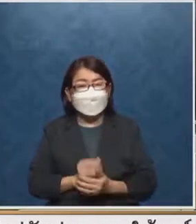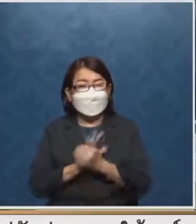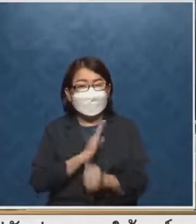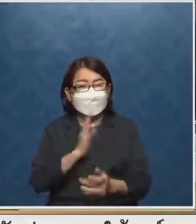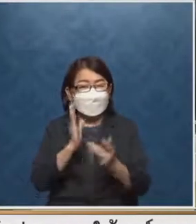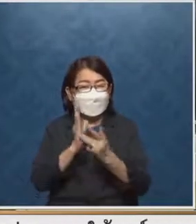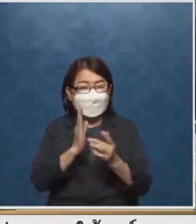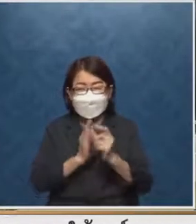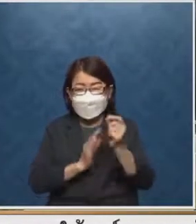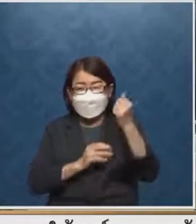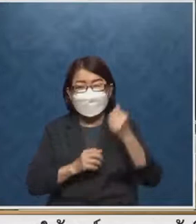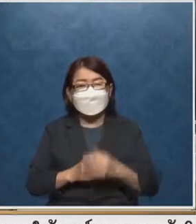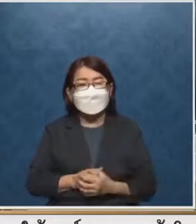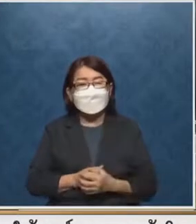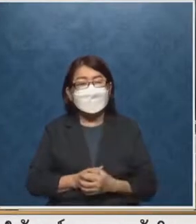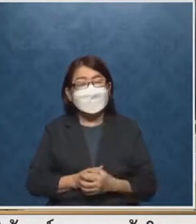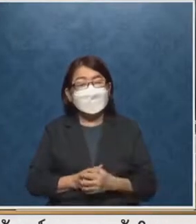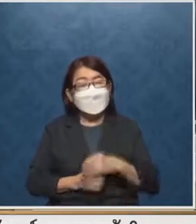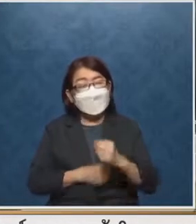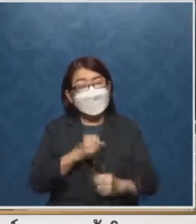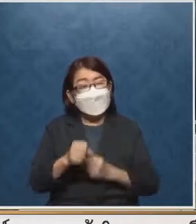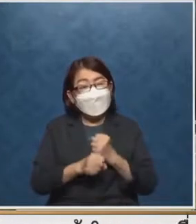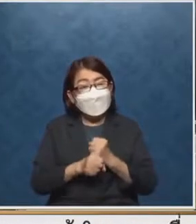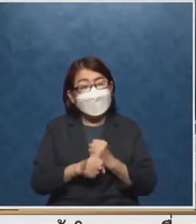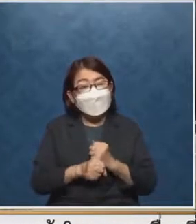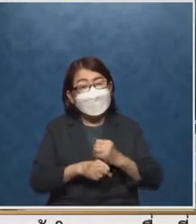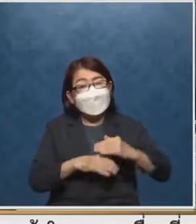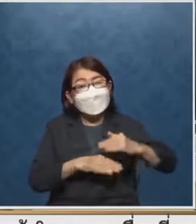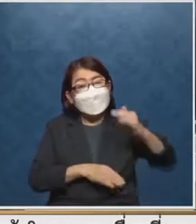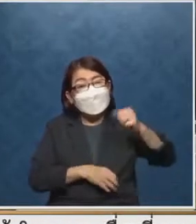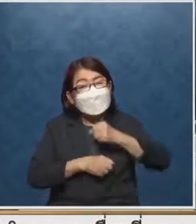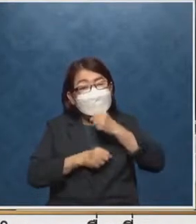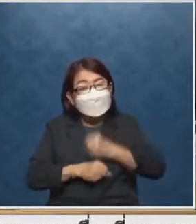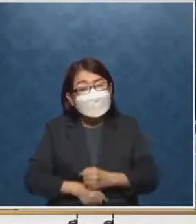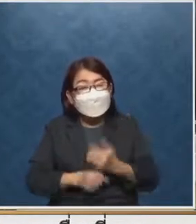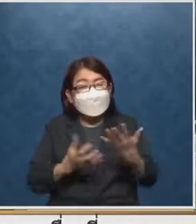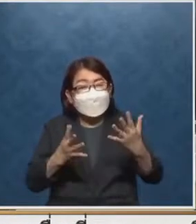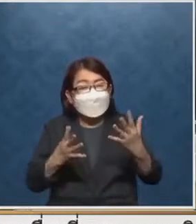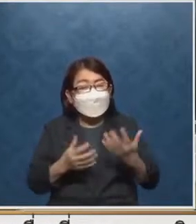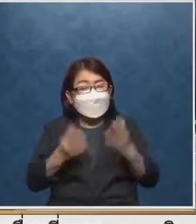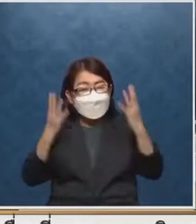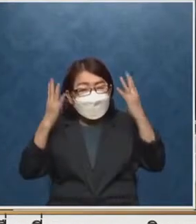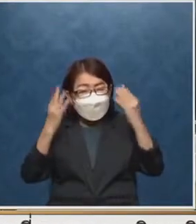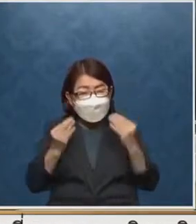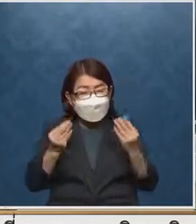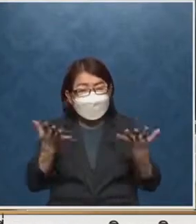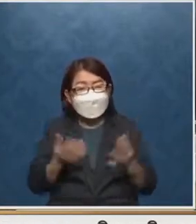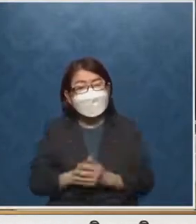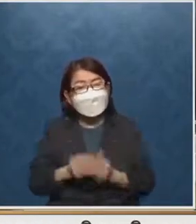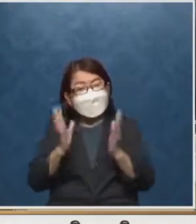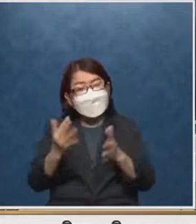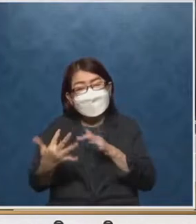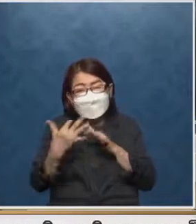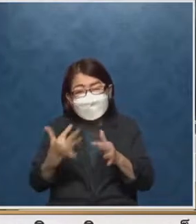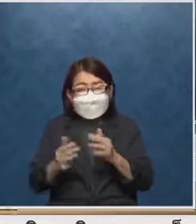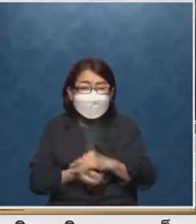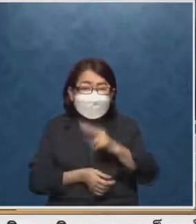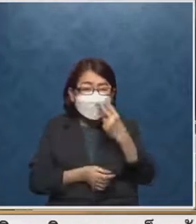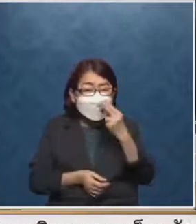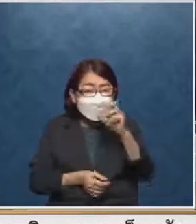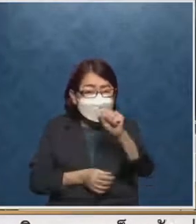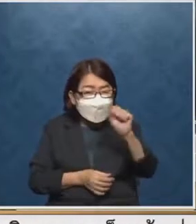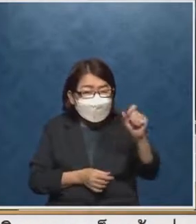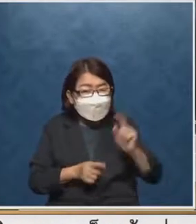เจนที่มีอายุเยอะเนี่ยมันก็หดลงไปทุกปีนะครับวิธีการสื่อสารวิธีการเฝ้าระวังนี่วิธีการส่งเส